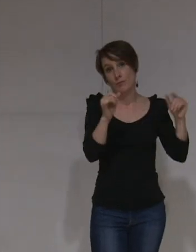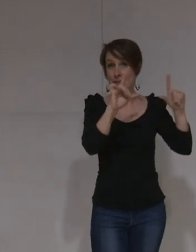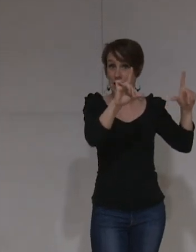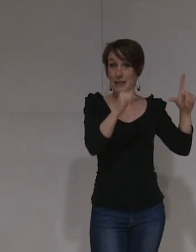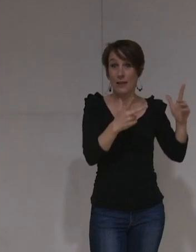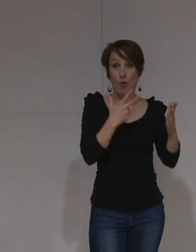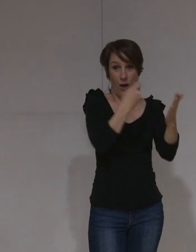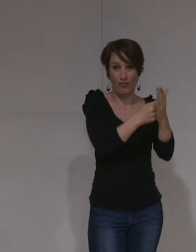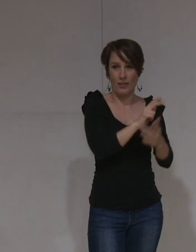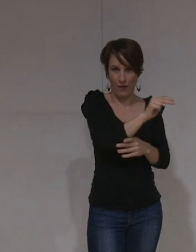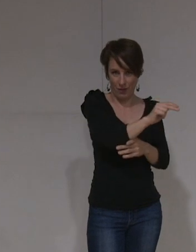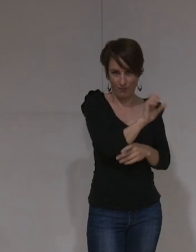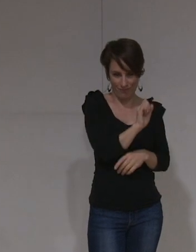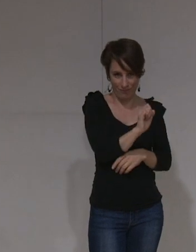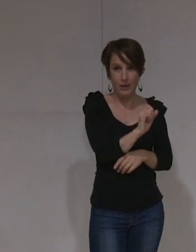achetions